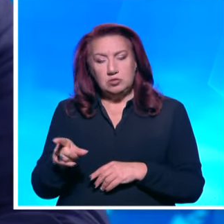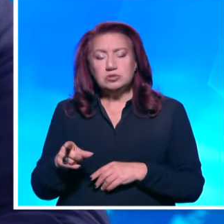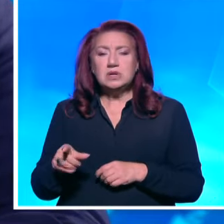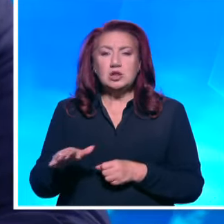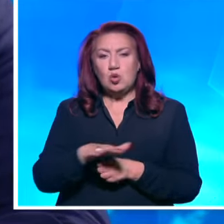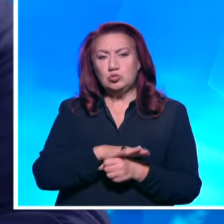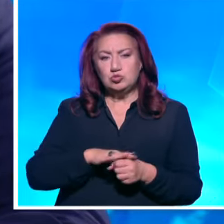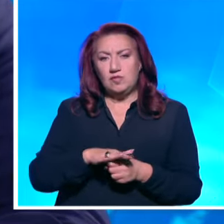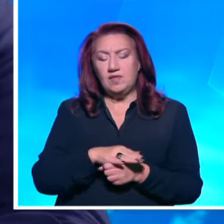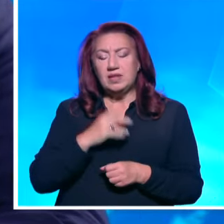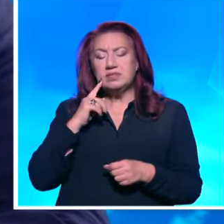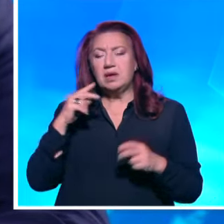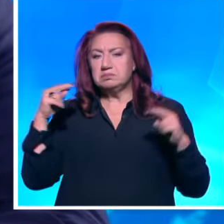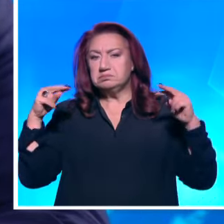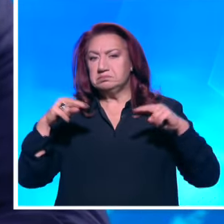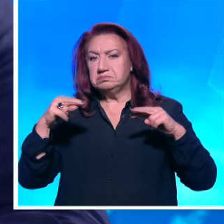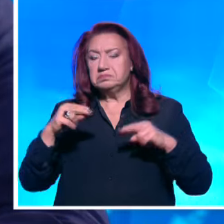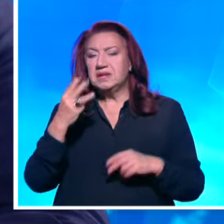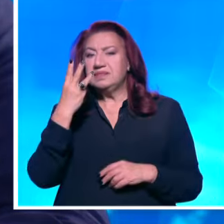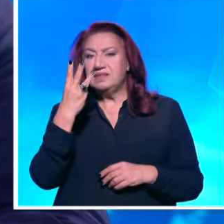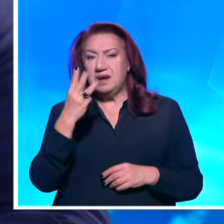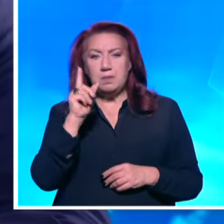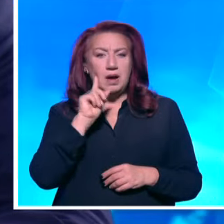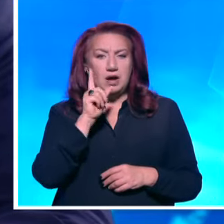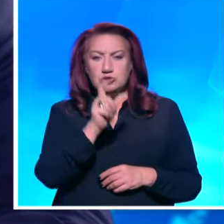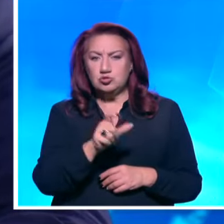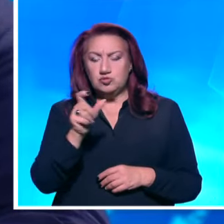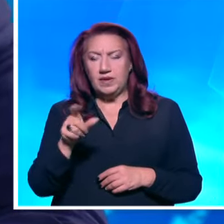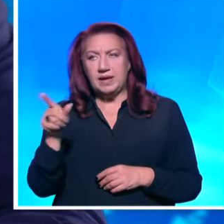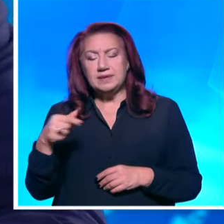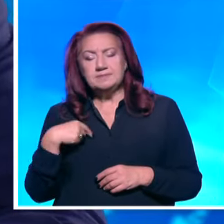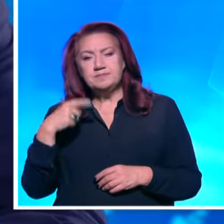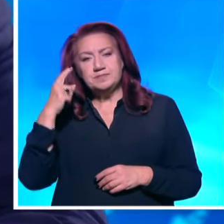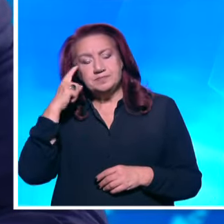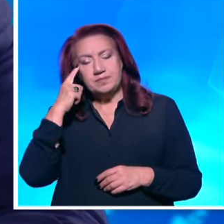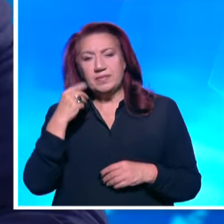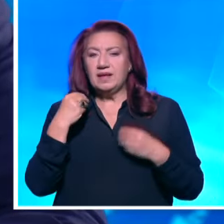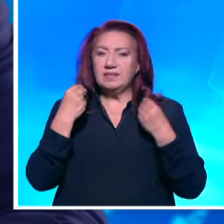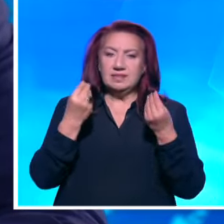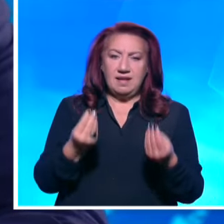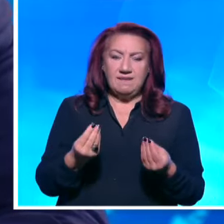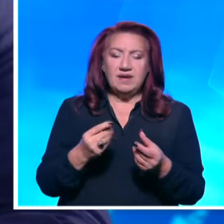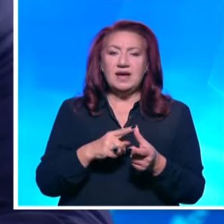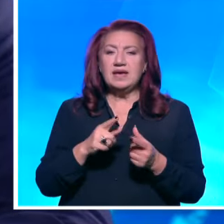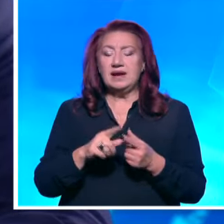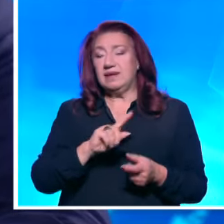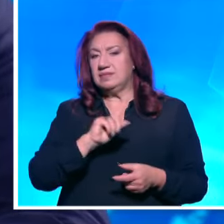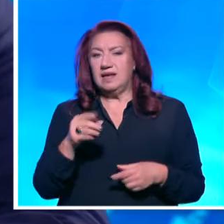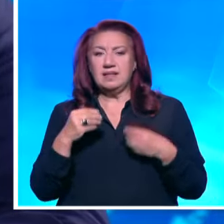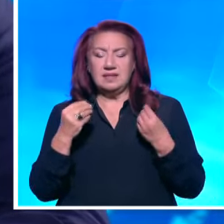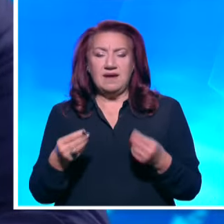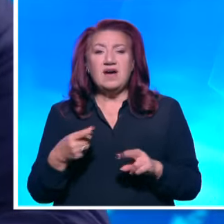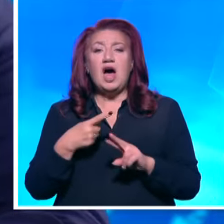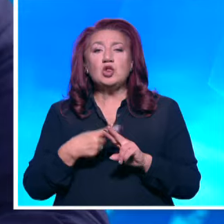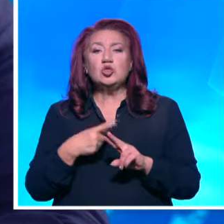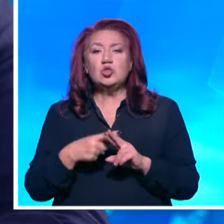свидетели на основание техните сески показания той изгражда своето убеждение и издава или не издава един неутрален акт за